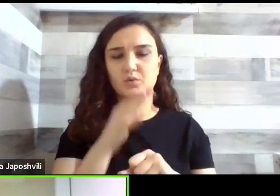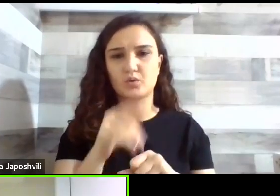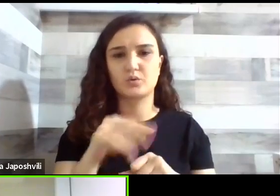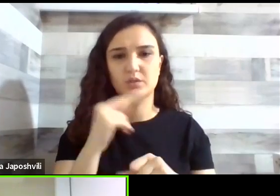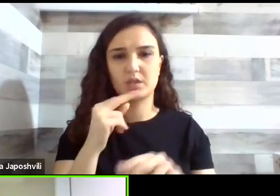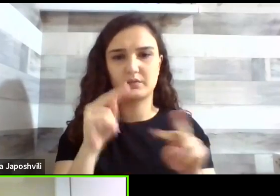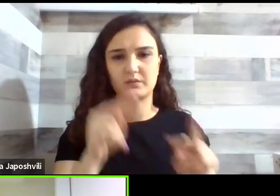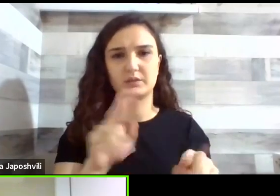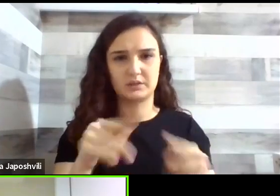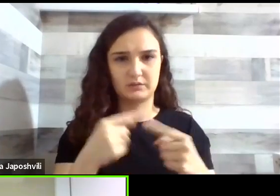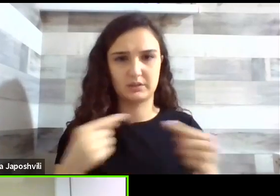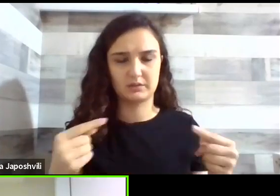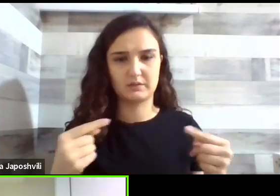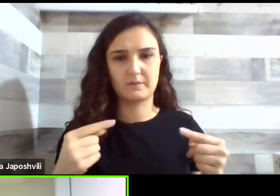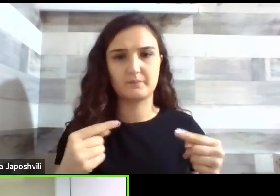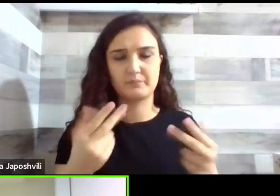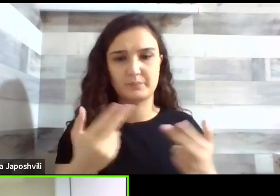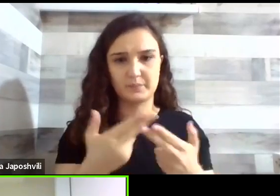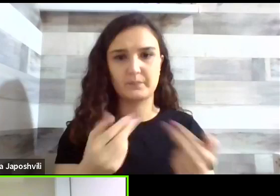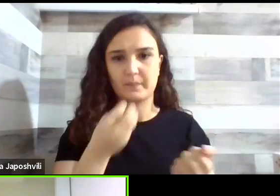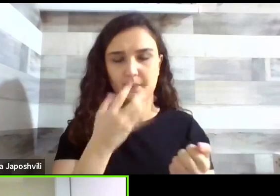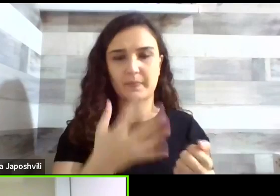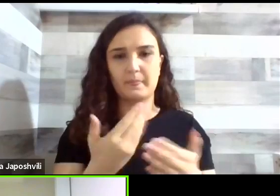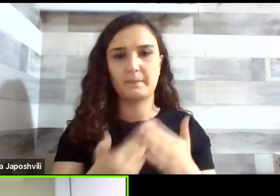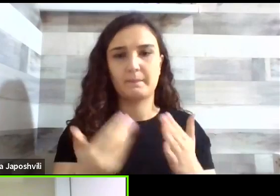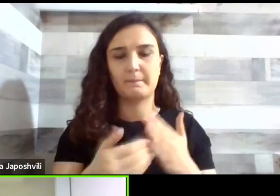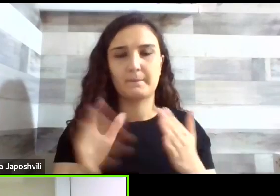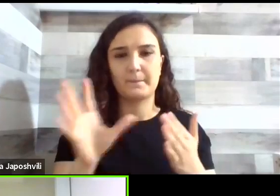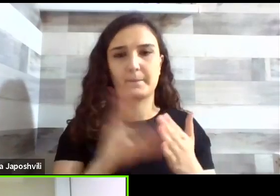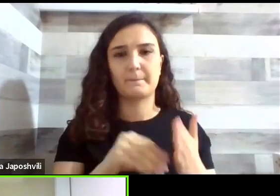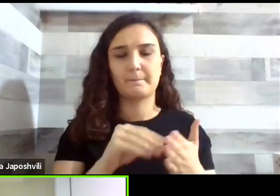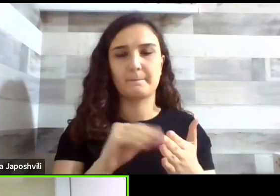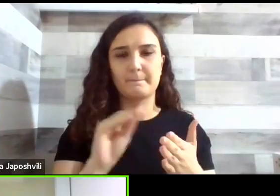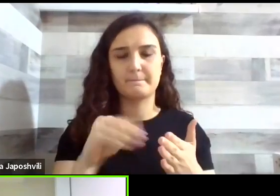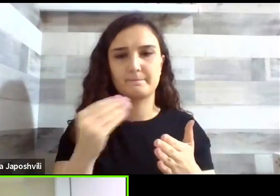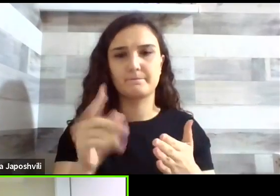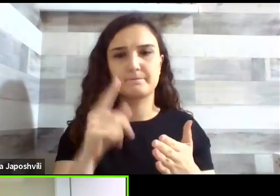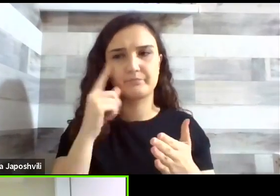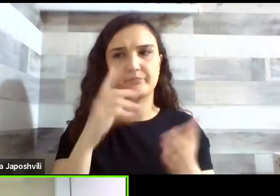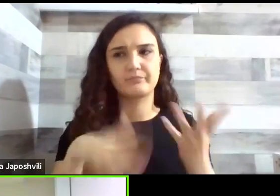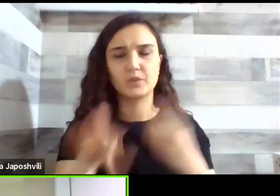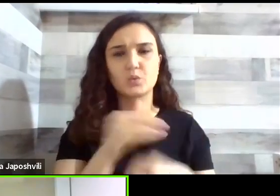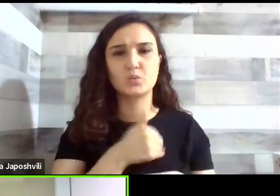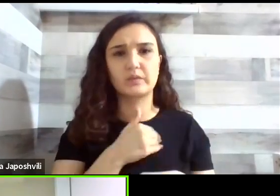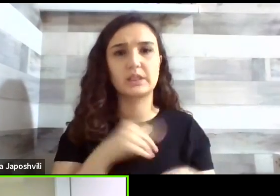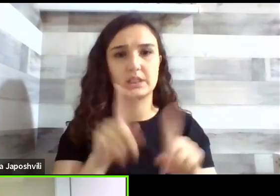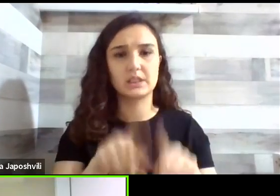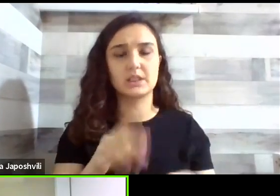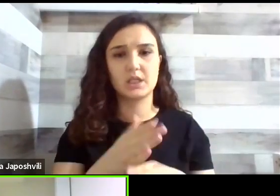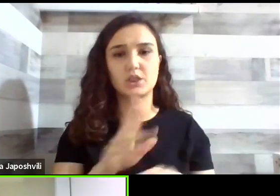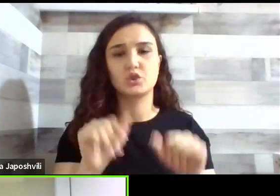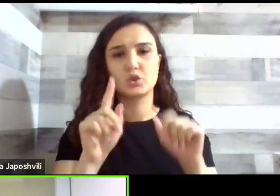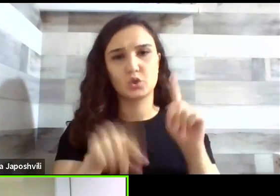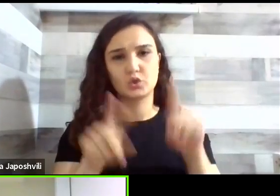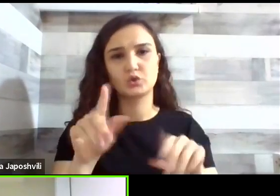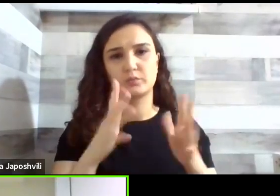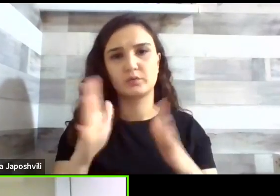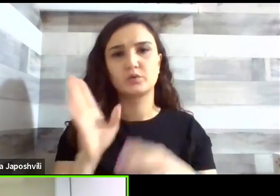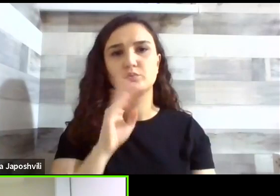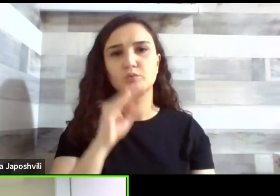ბავშვს და ასე შემდეგ. ანუ კი ბატონო, რეკომენდაციას ვუწევ, მგონია რომ პროვაიდერების სურვილიცაა და შეიძლება ზოგ შემთხვევაში